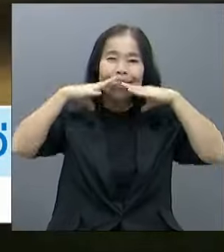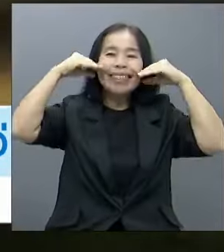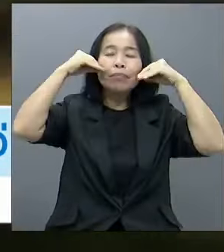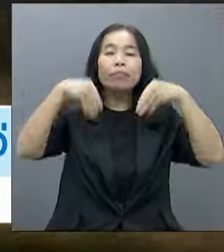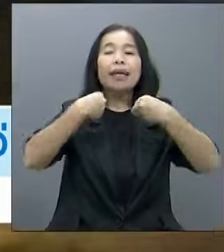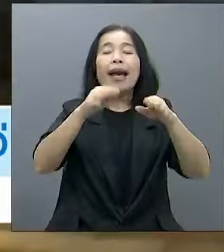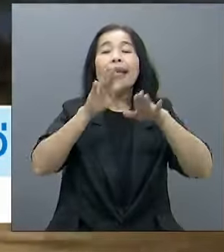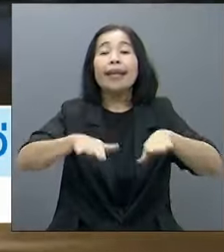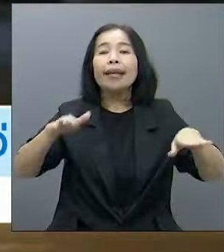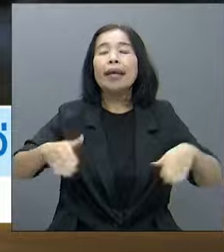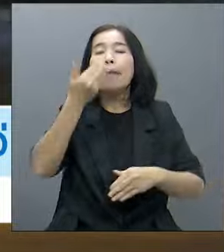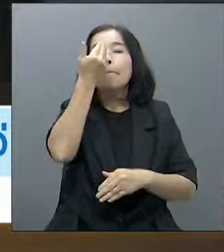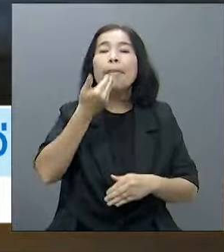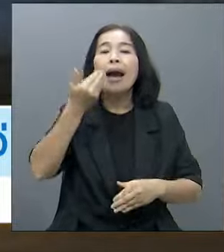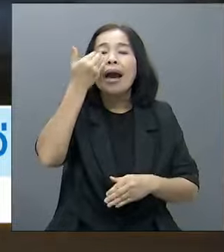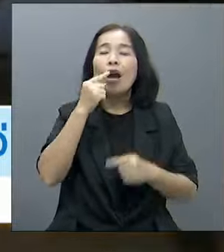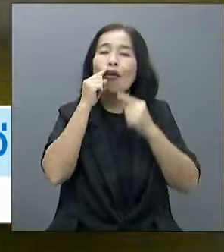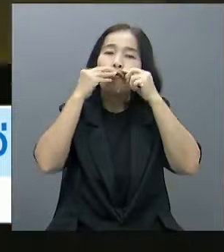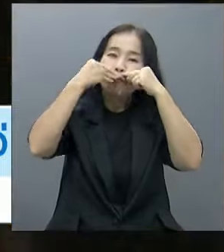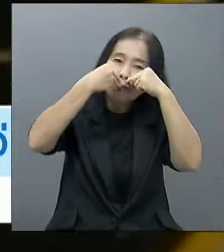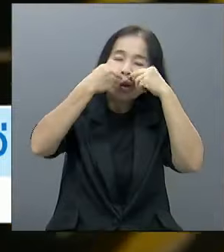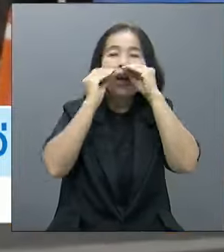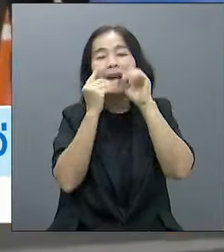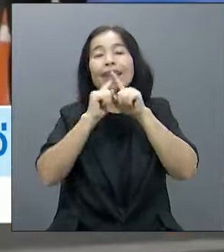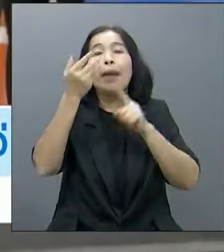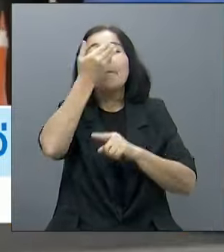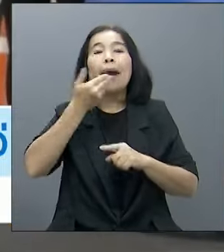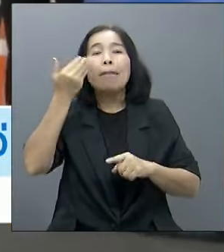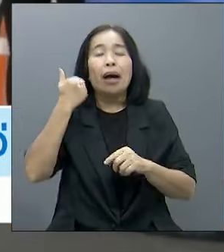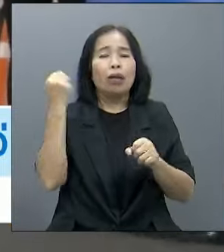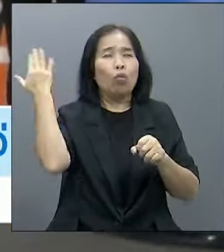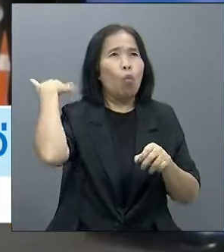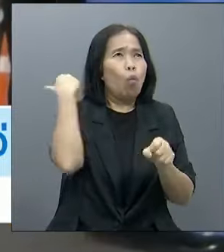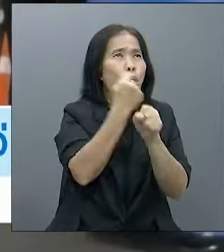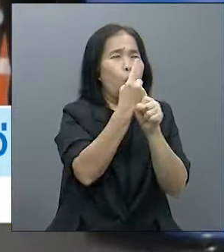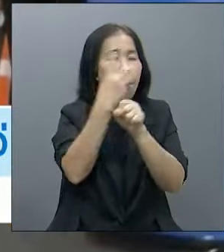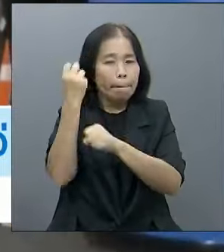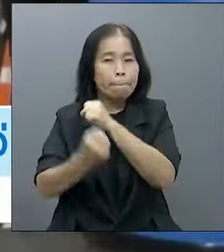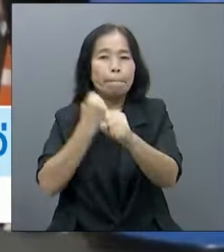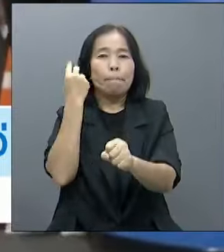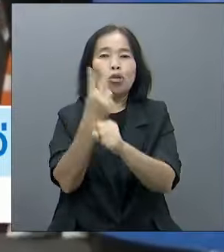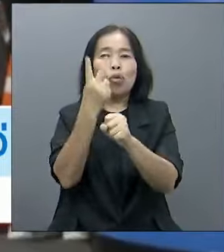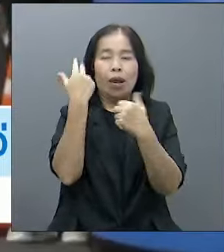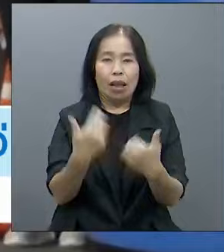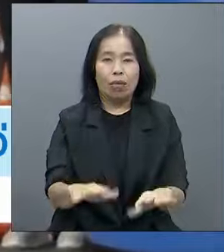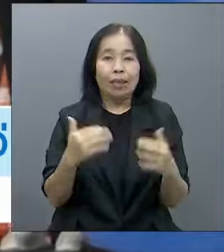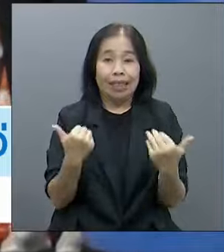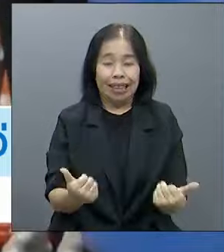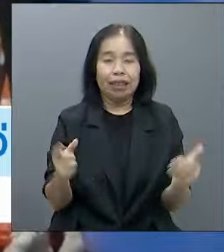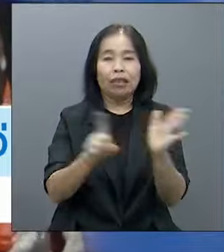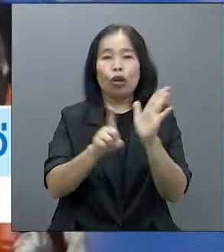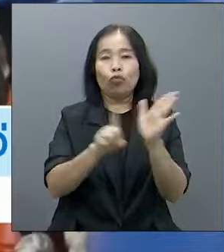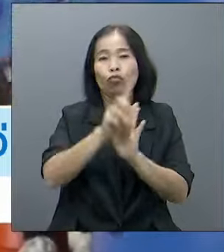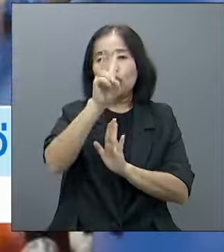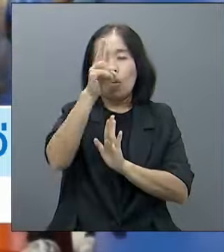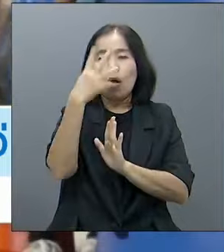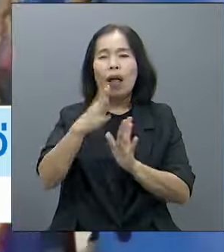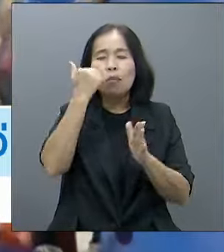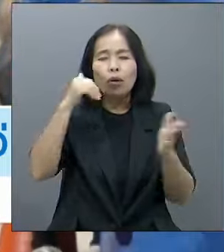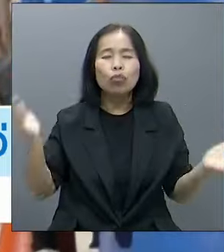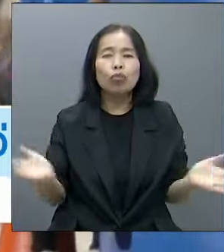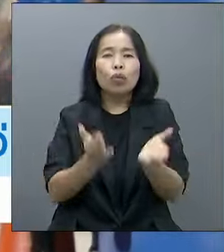แหว่งเพดานโหวนะคะซึ่งก็เป็นการจัดต่อเนื่องเป็นปีที่2แล้วนะคะมีวัตถุประสงค์เพื่อเป็นการส่งเสริมให้กับประชาช